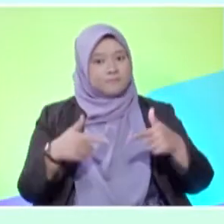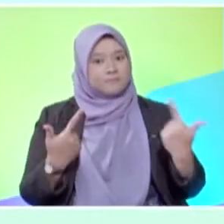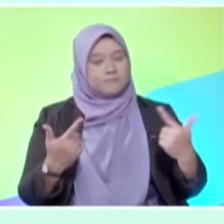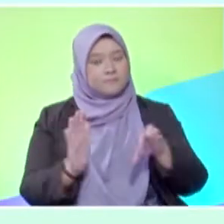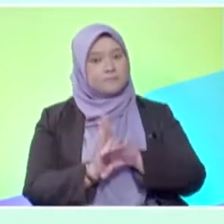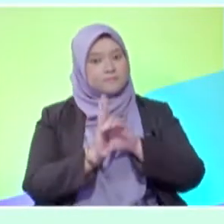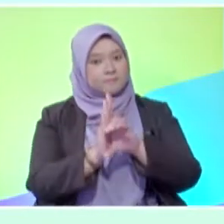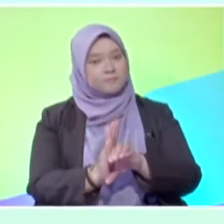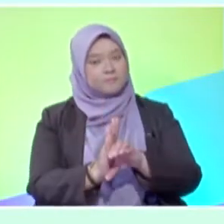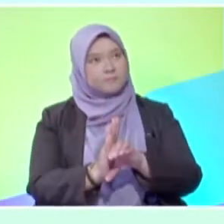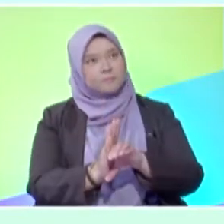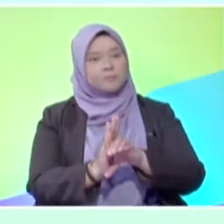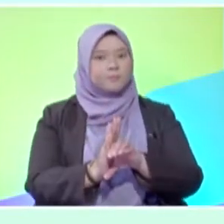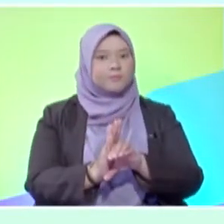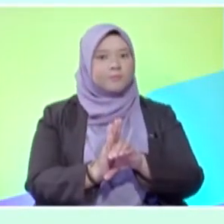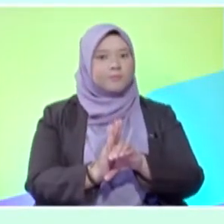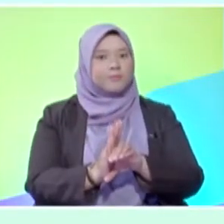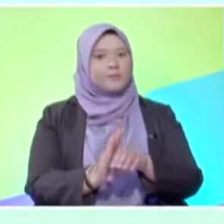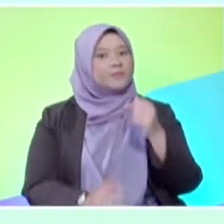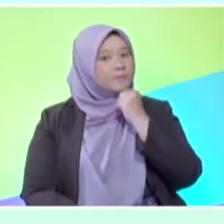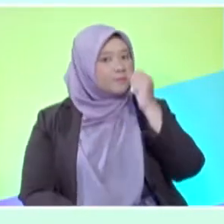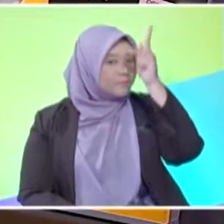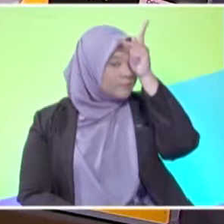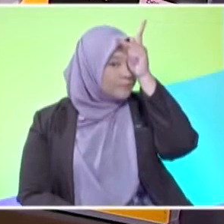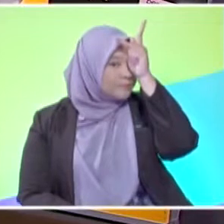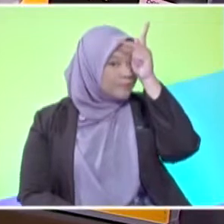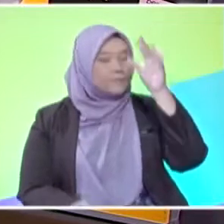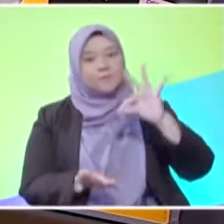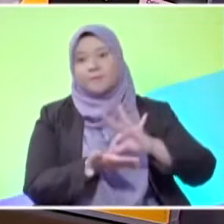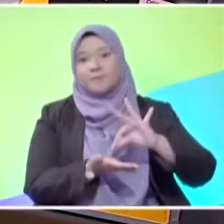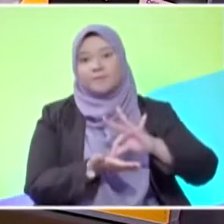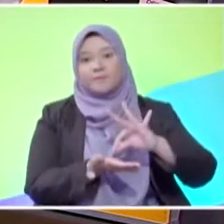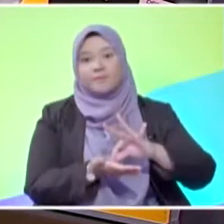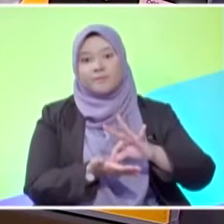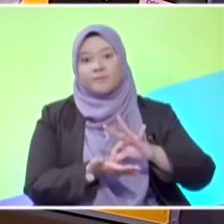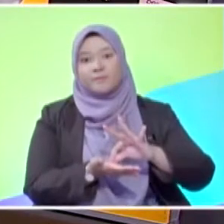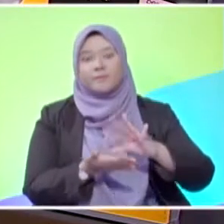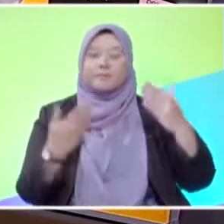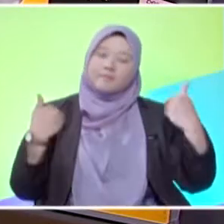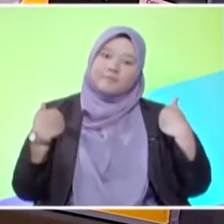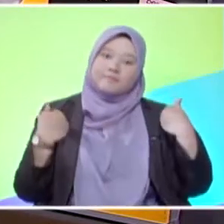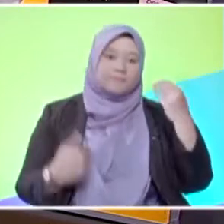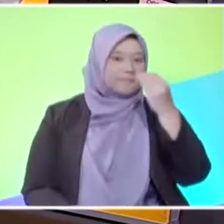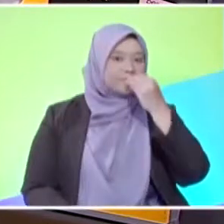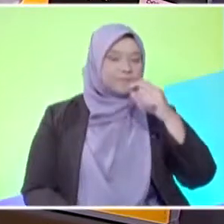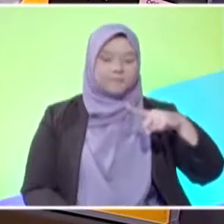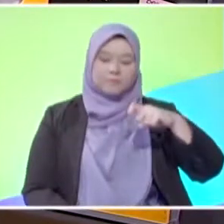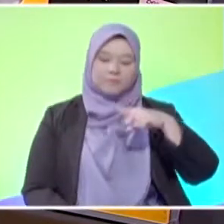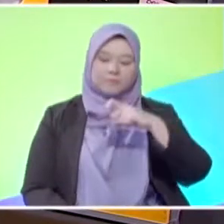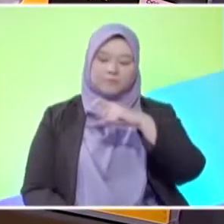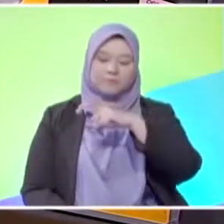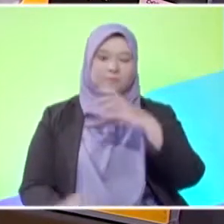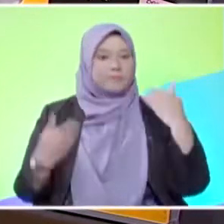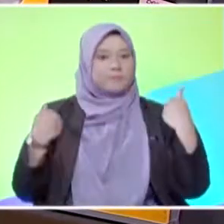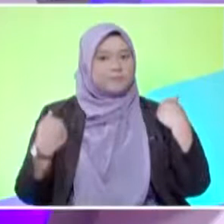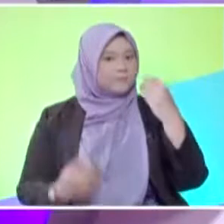Serang gendut dan yang keempat hewan-hewan kecil seperti tikus bye Oke sekarang kita